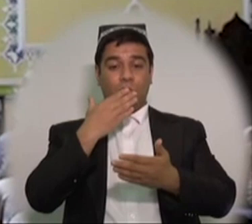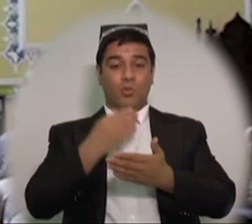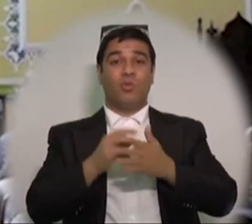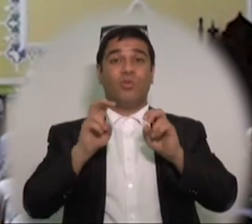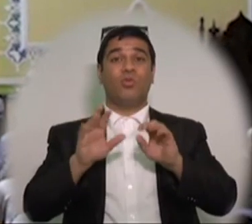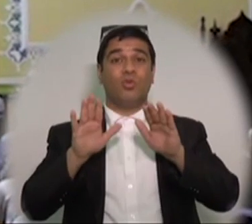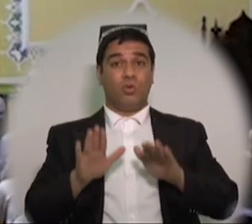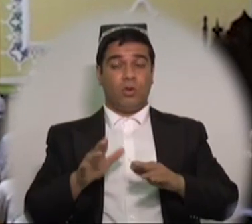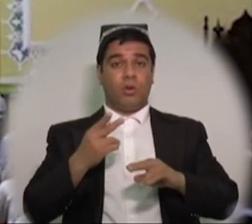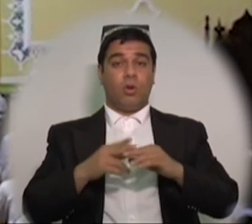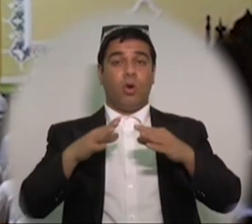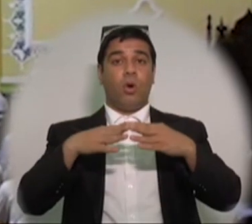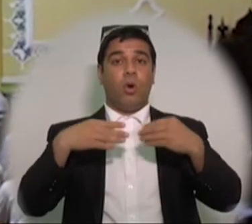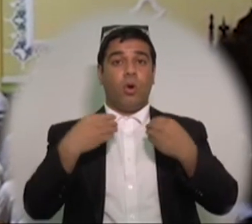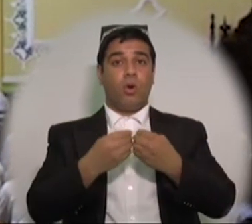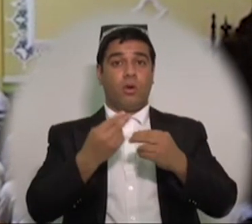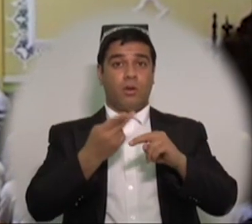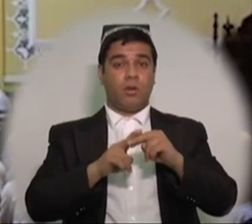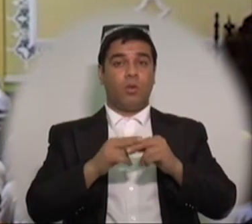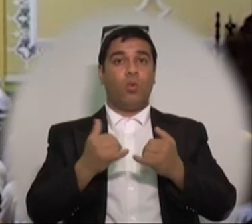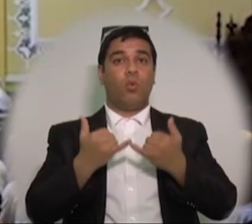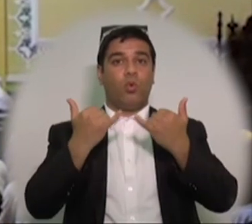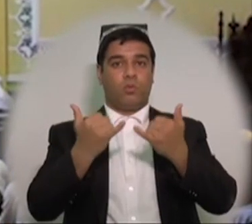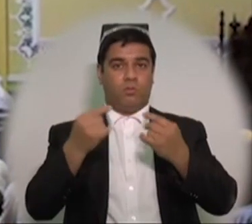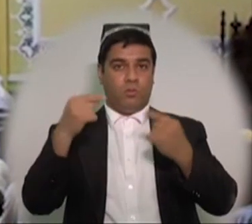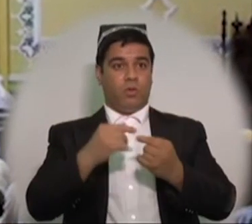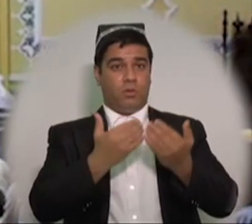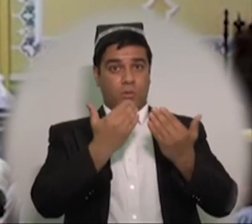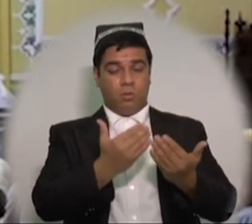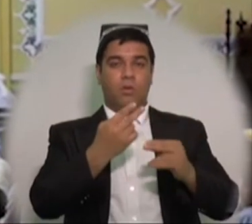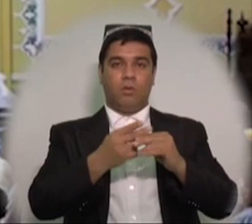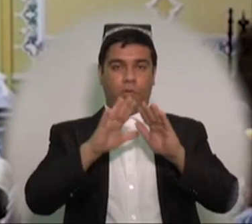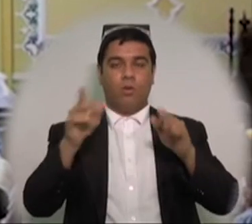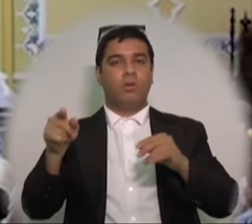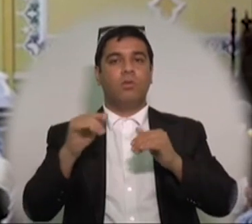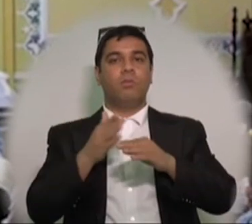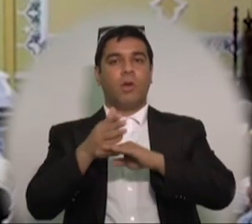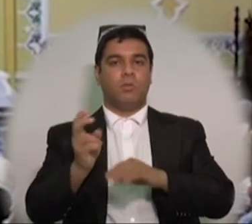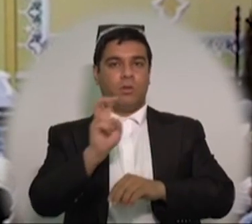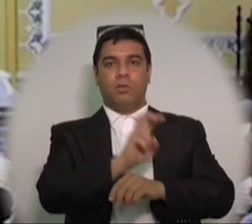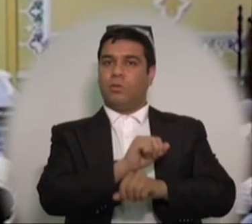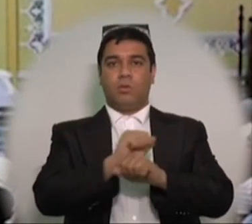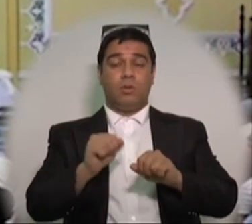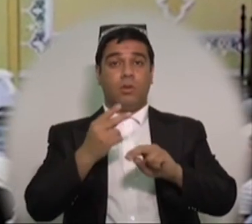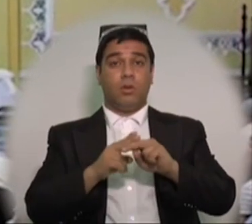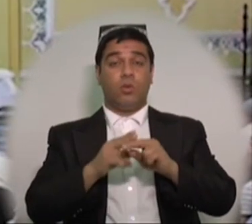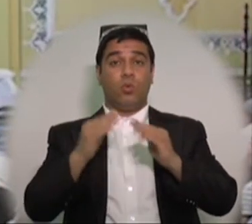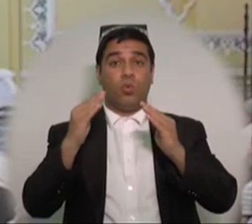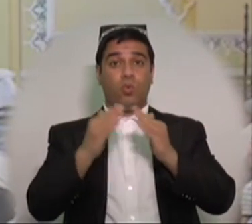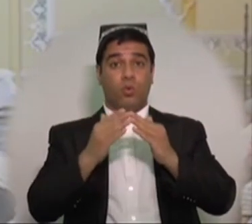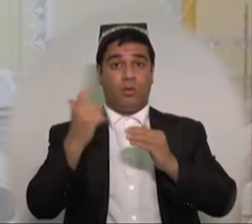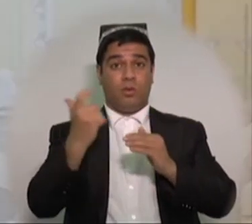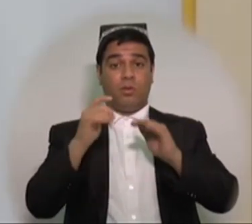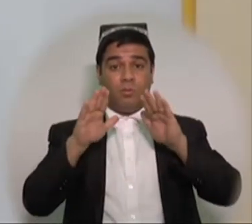cayı aile azalarını hürmeti şunge burulgen hamma tarafı şu, şunun için uy